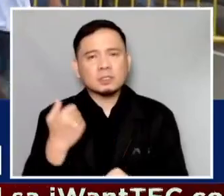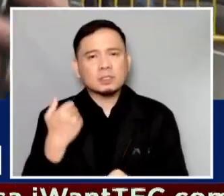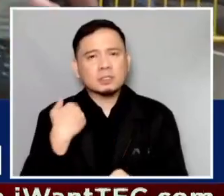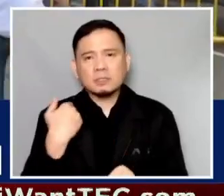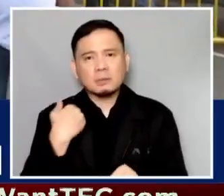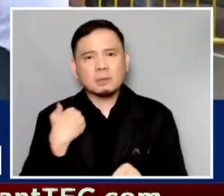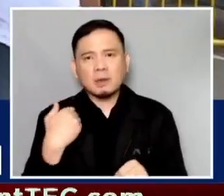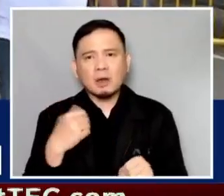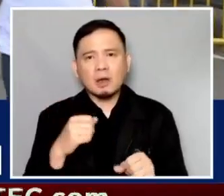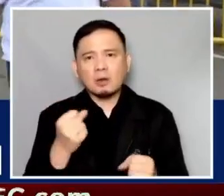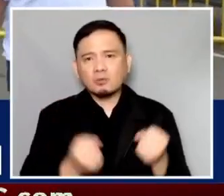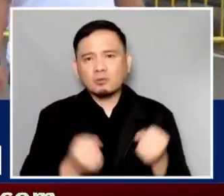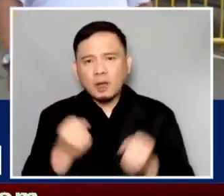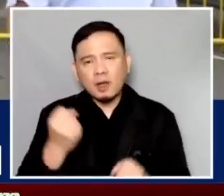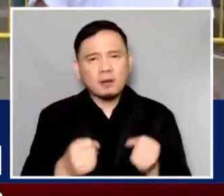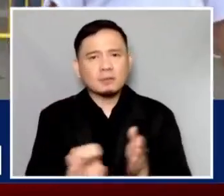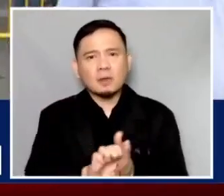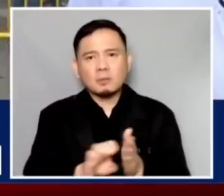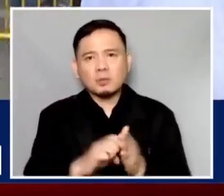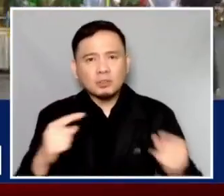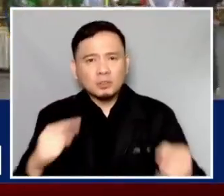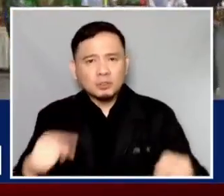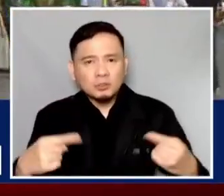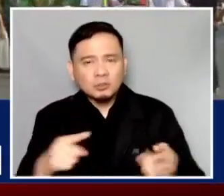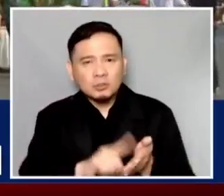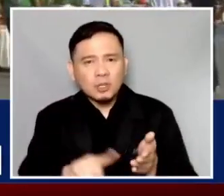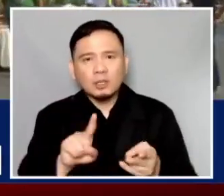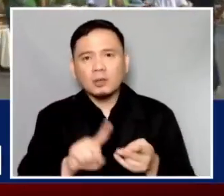tapos check namin lahat ng kahoy kung okay pa.